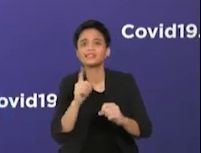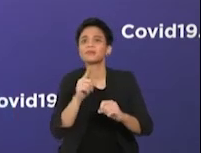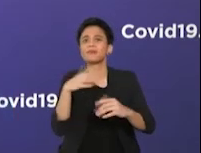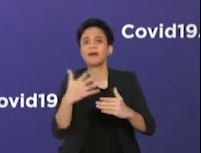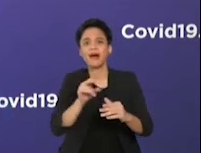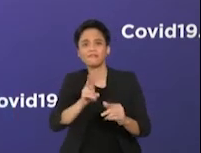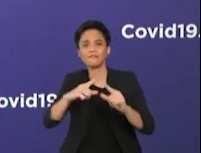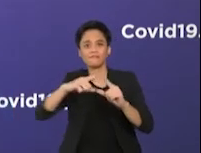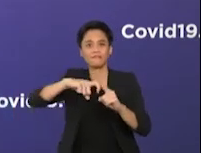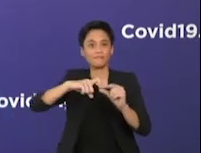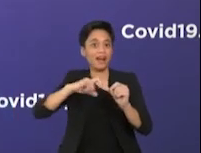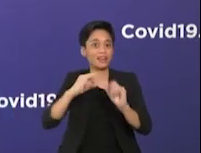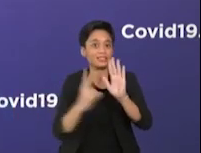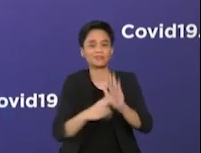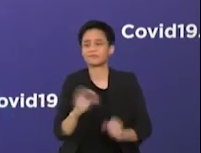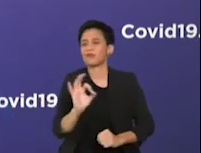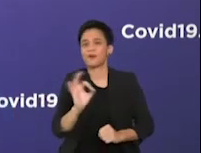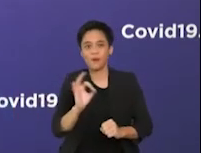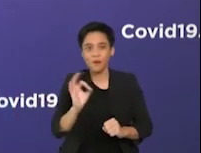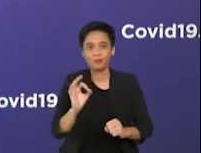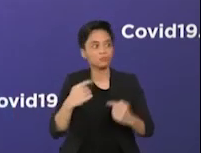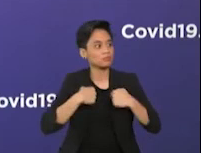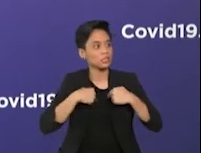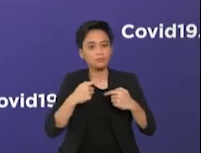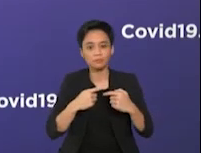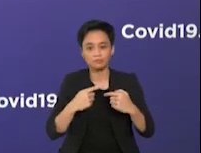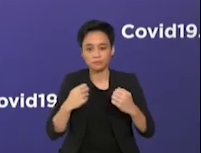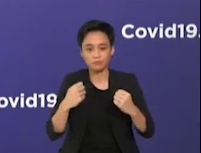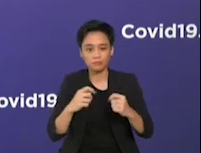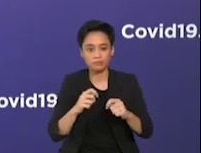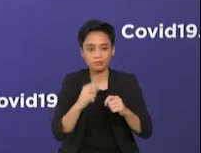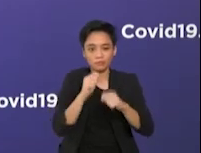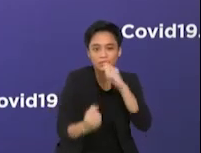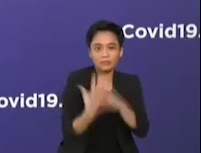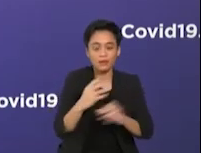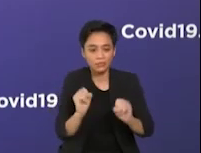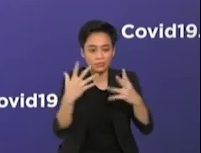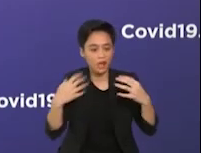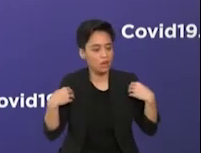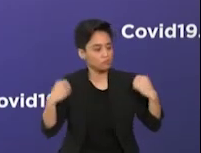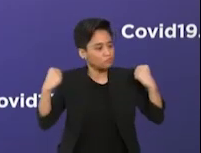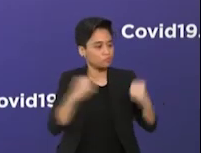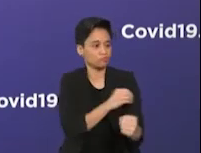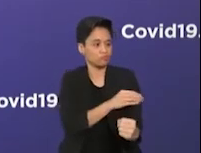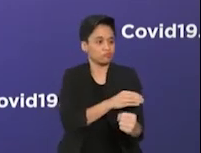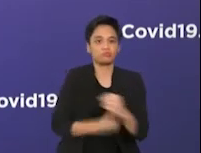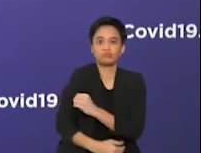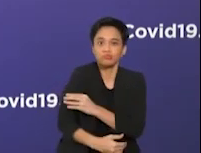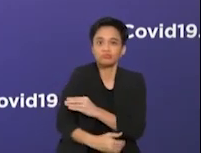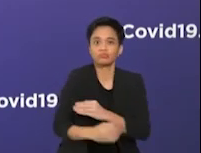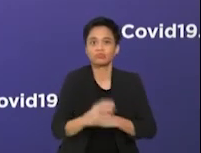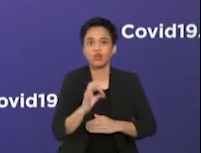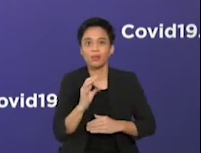vaksinnya kita belum mampu menciptakan kekebalan yang kemudian bisa kita gunakan untuk melawan